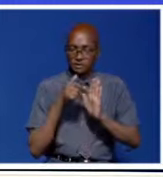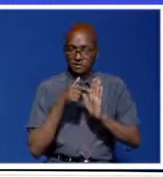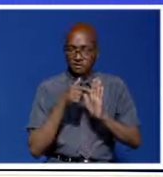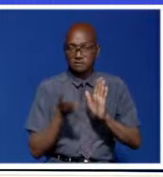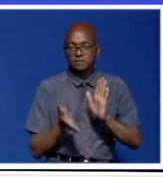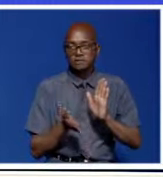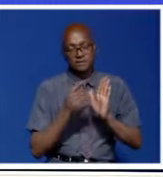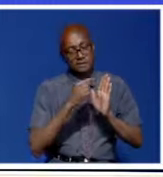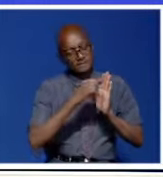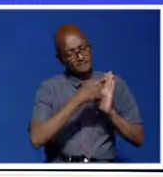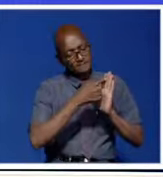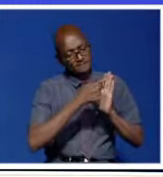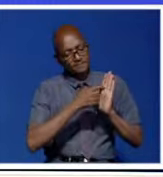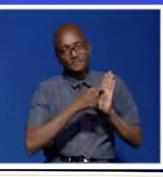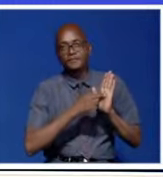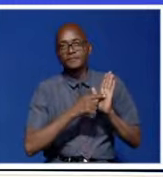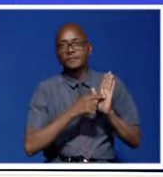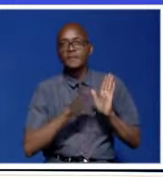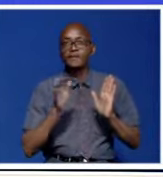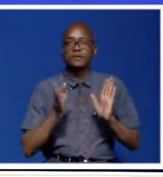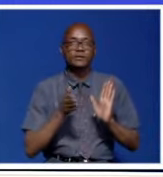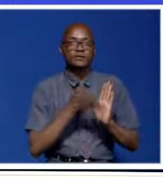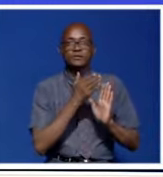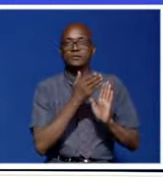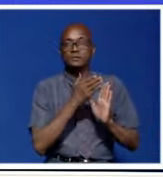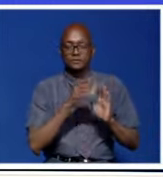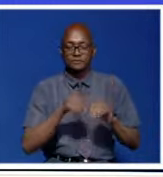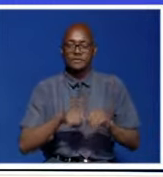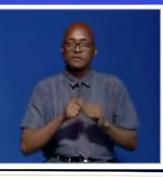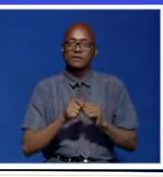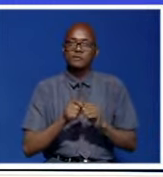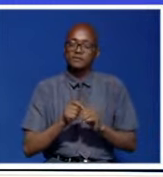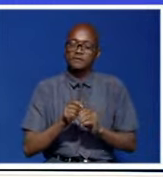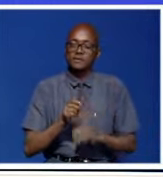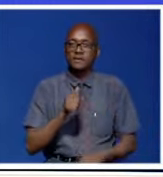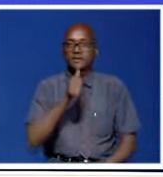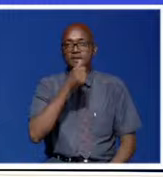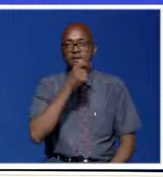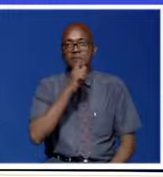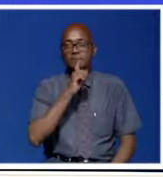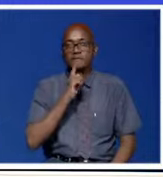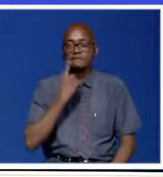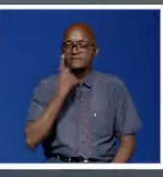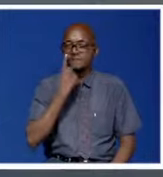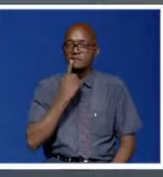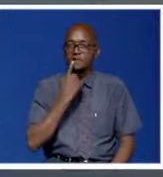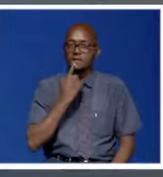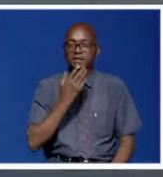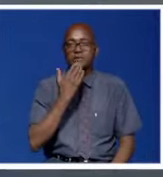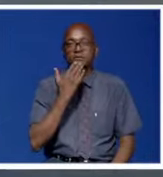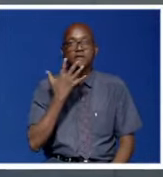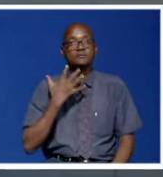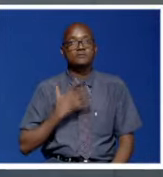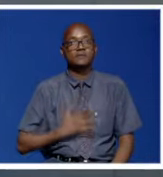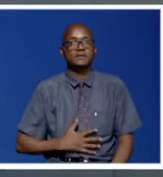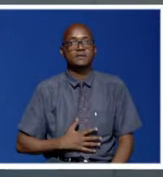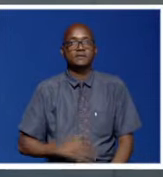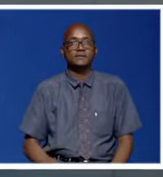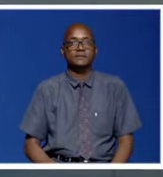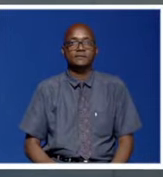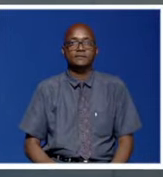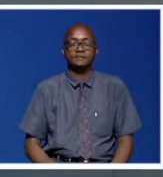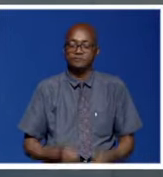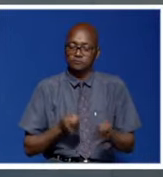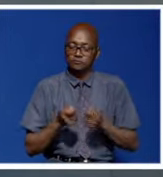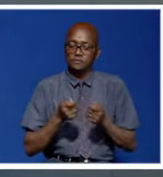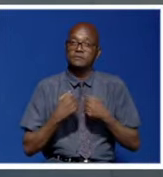kuweka masharti yatakayoondoa madhara kwenye mafuta na sukari mwilini. Mkurugenzi mtendaji wa